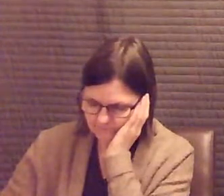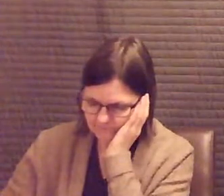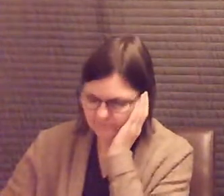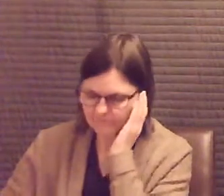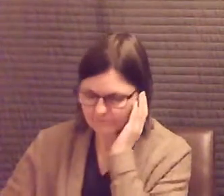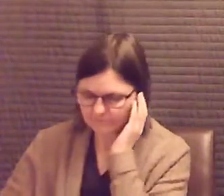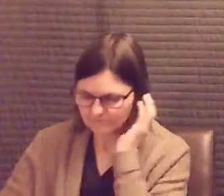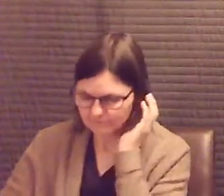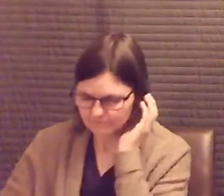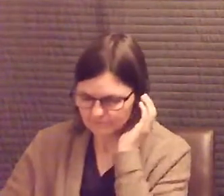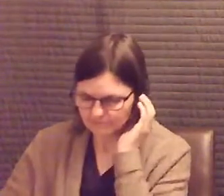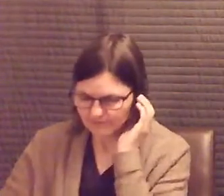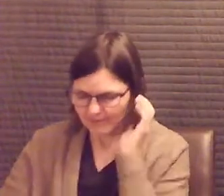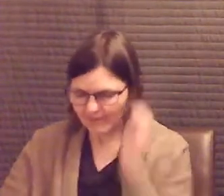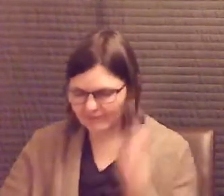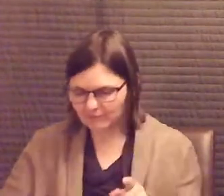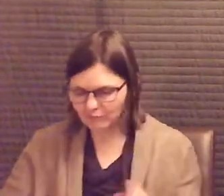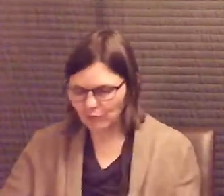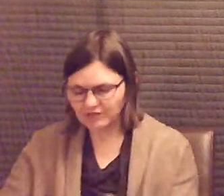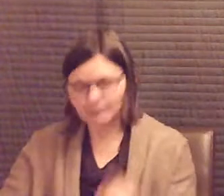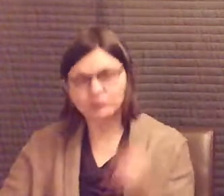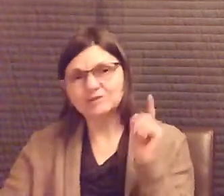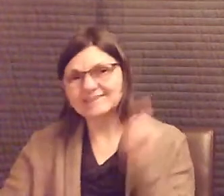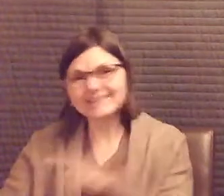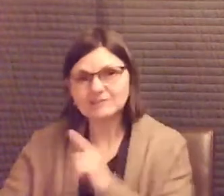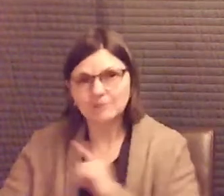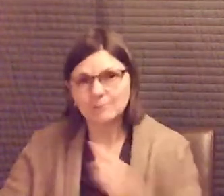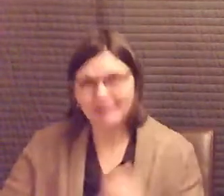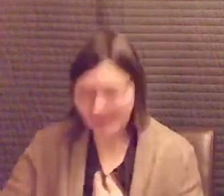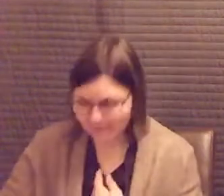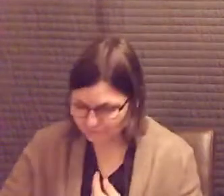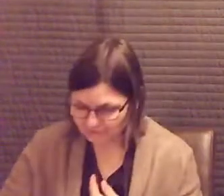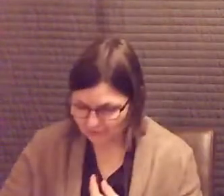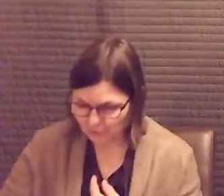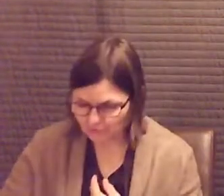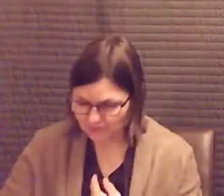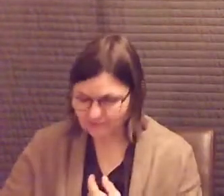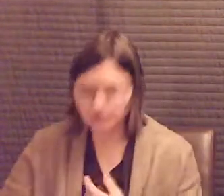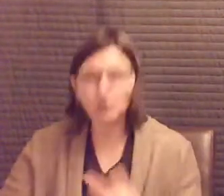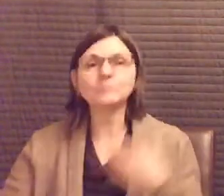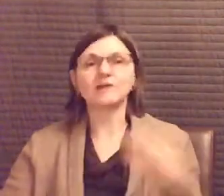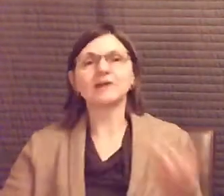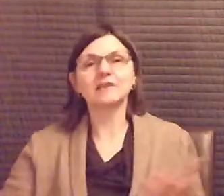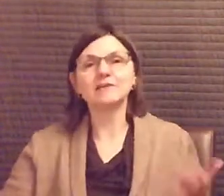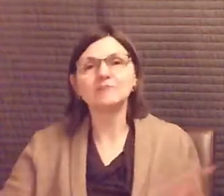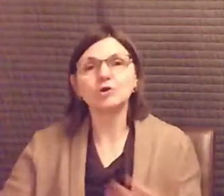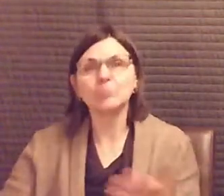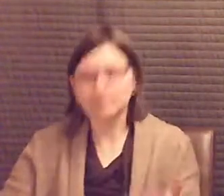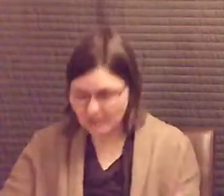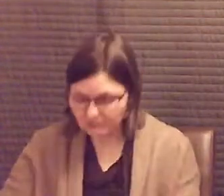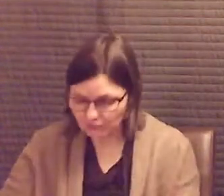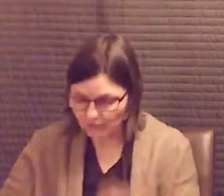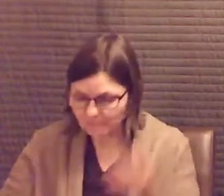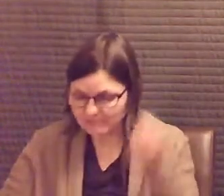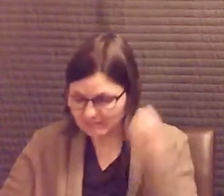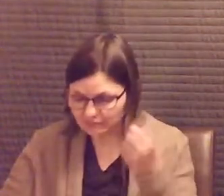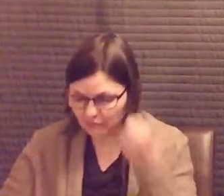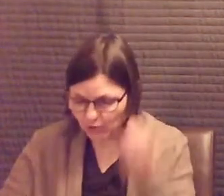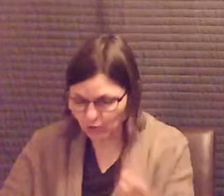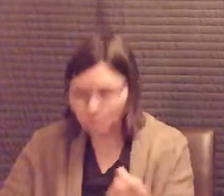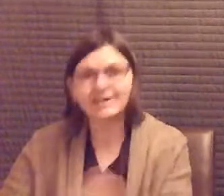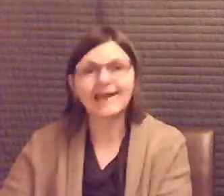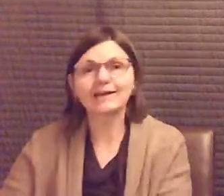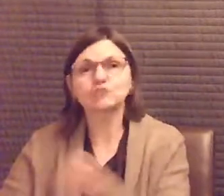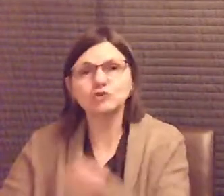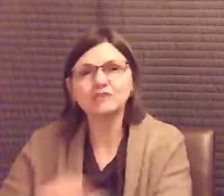believe de mat en ze nooit hebt u niet blijvend in u zegt die omdat hebben omdat er en niet